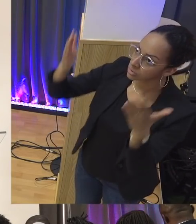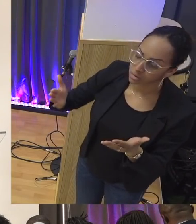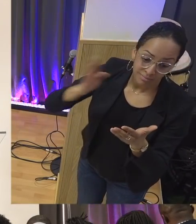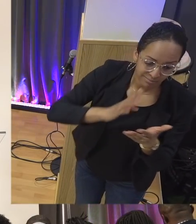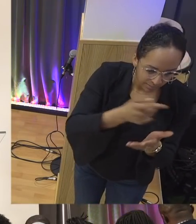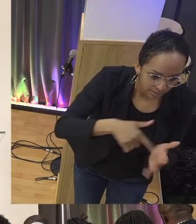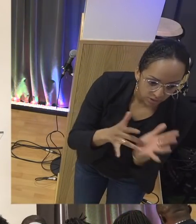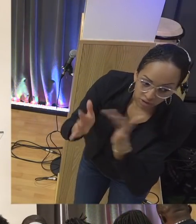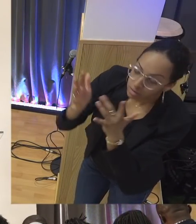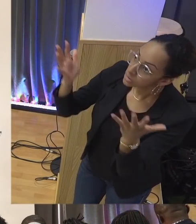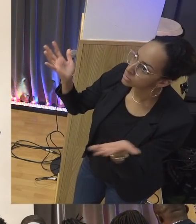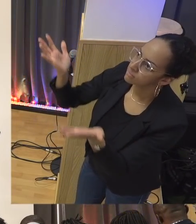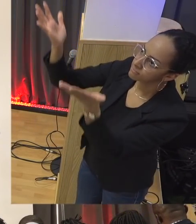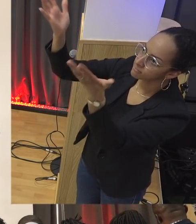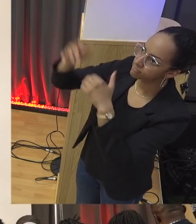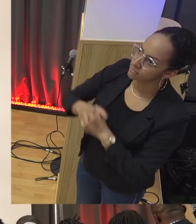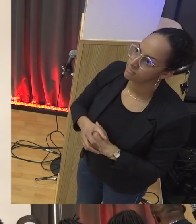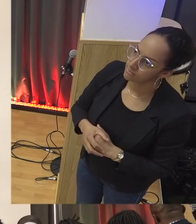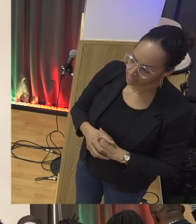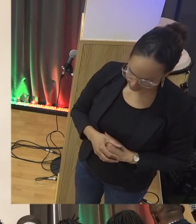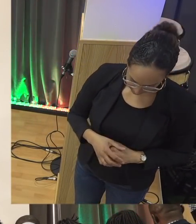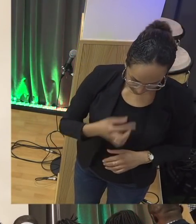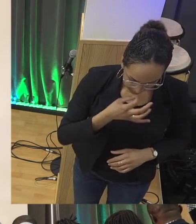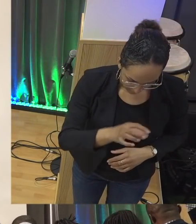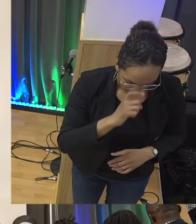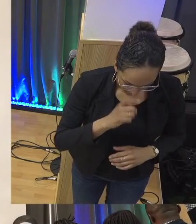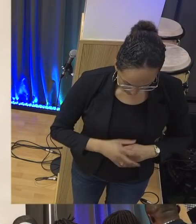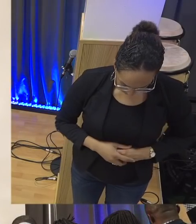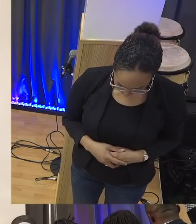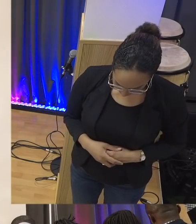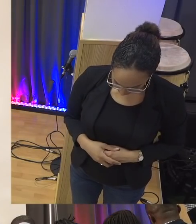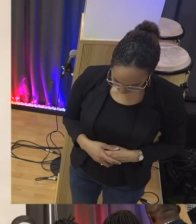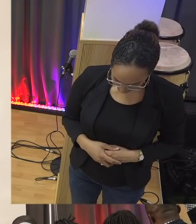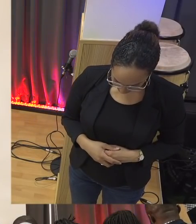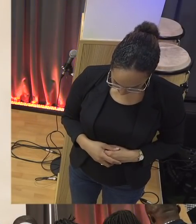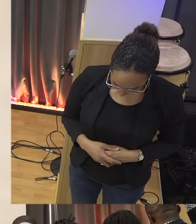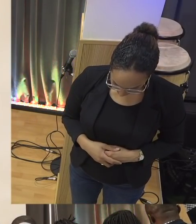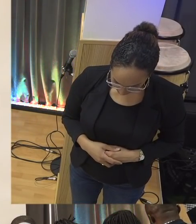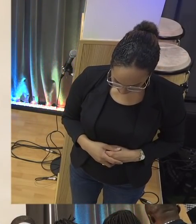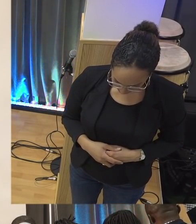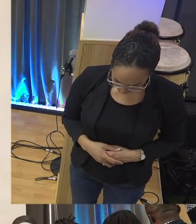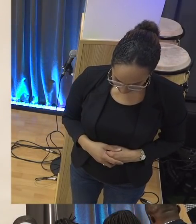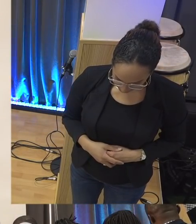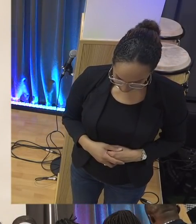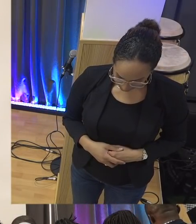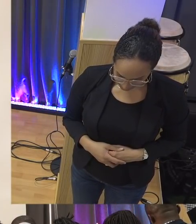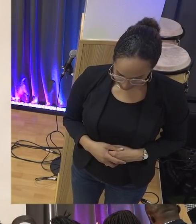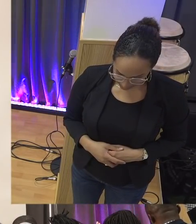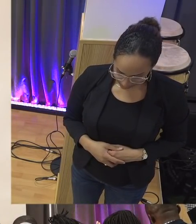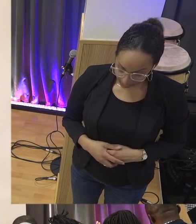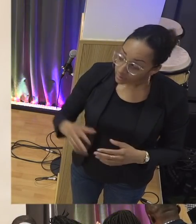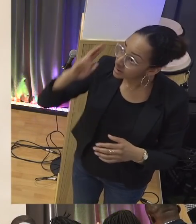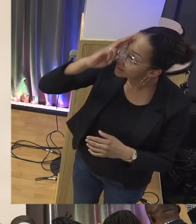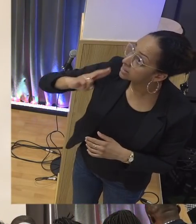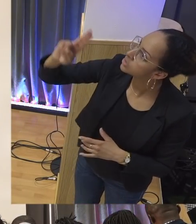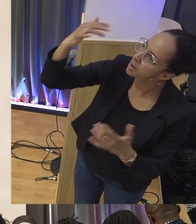Jésus. Rafraîchis-le ce matin. Bismak Yeshua al-Masih. Bismak Yeshua al-Masih. Seigneur n'a pas